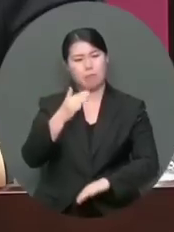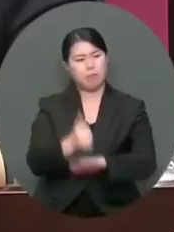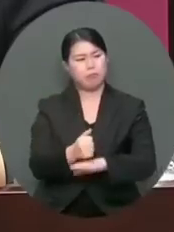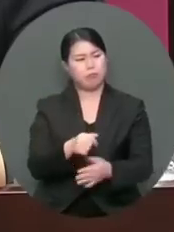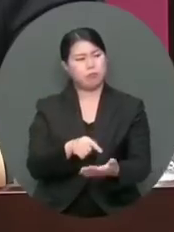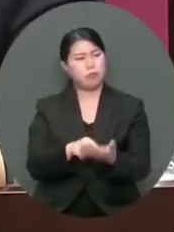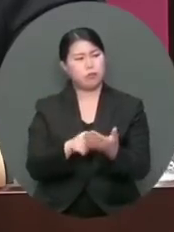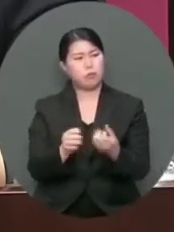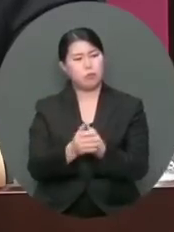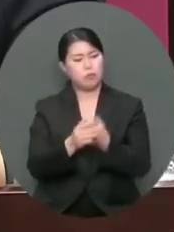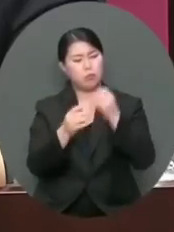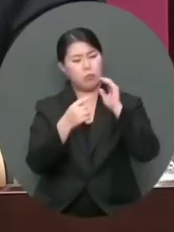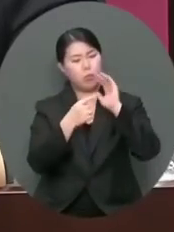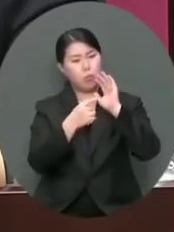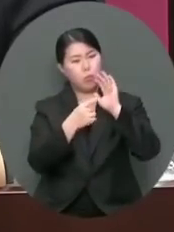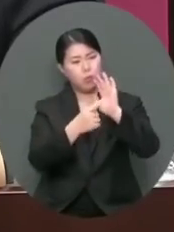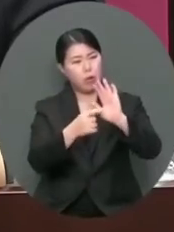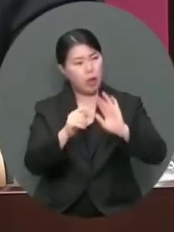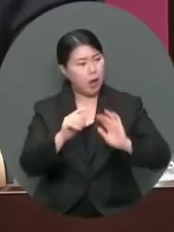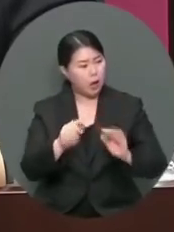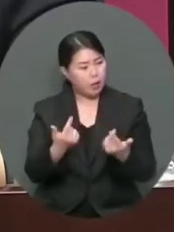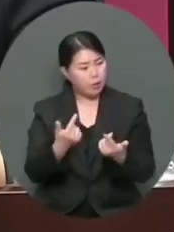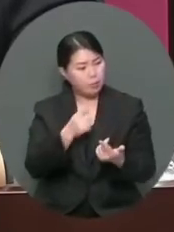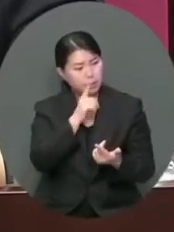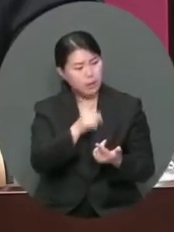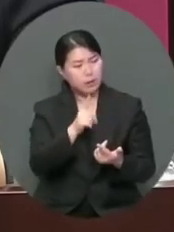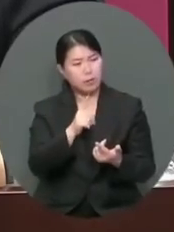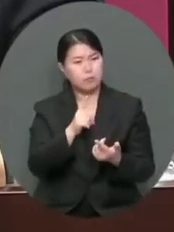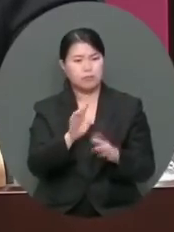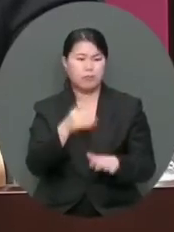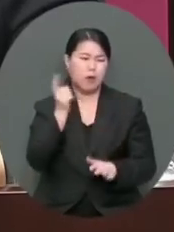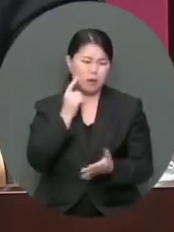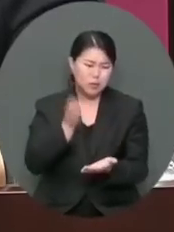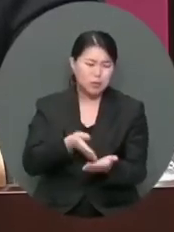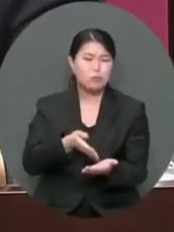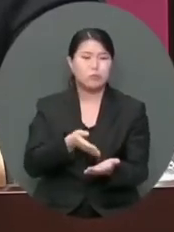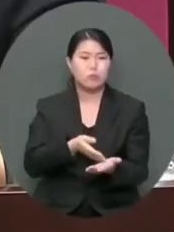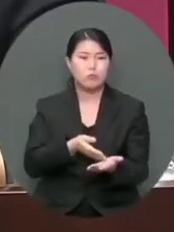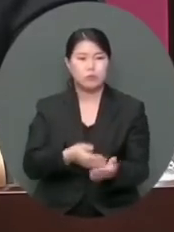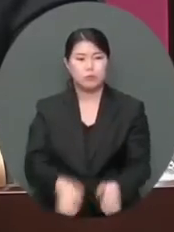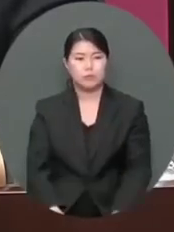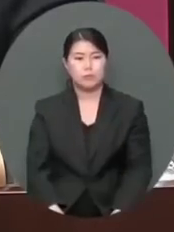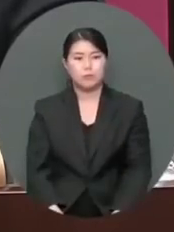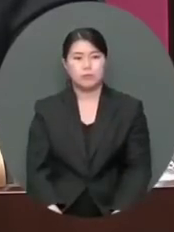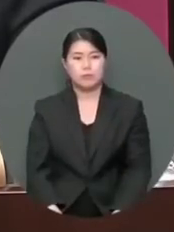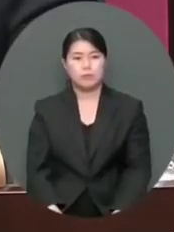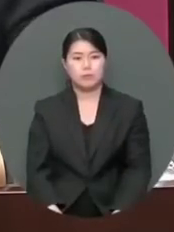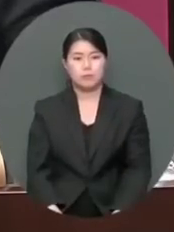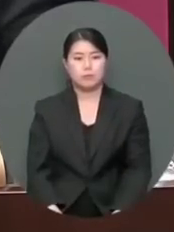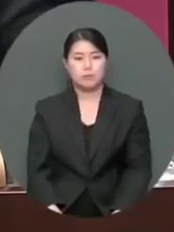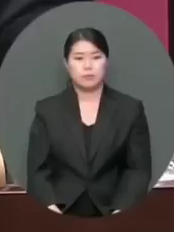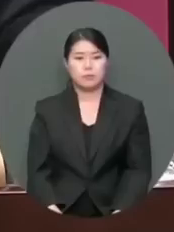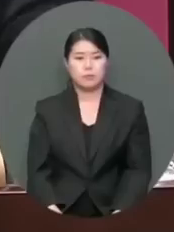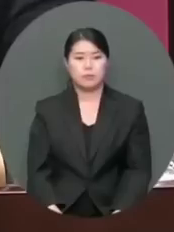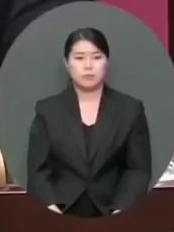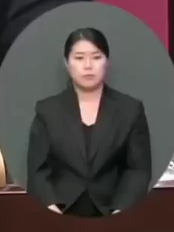왜 공개를 안 했느냐 하는 것이 전형적인 가짜뉴스고 선동입니다. 짧게 답변해 주십시오.